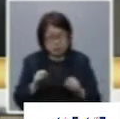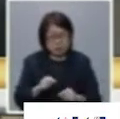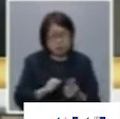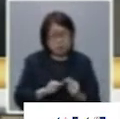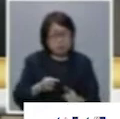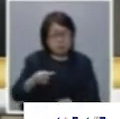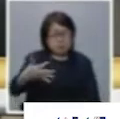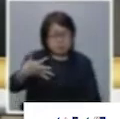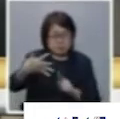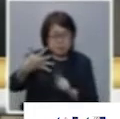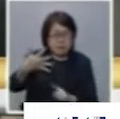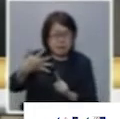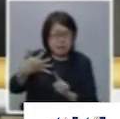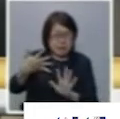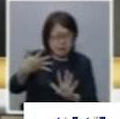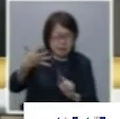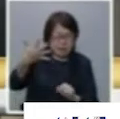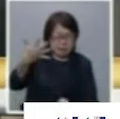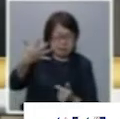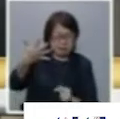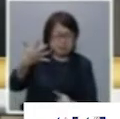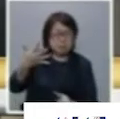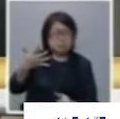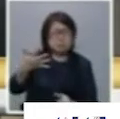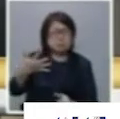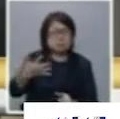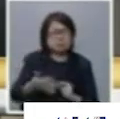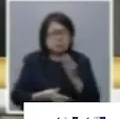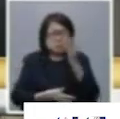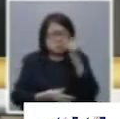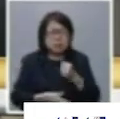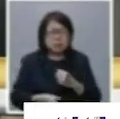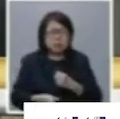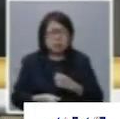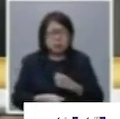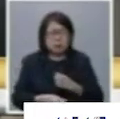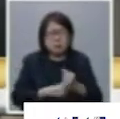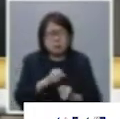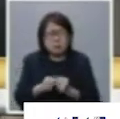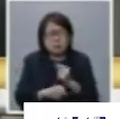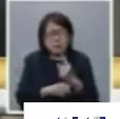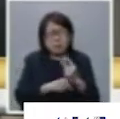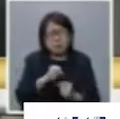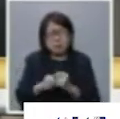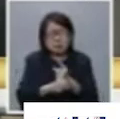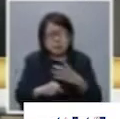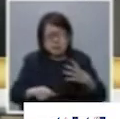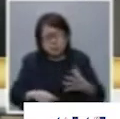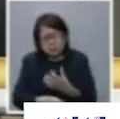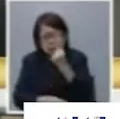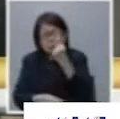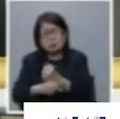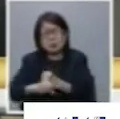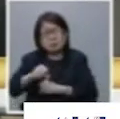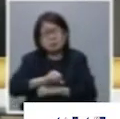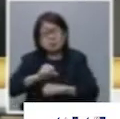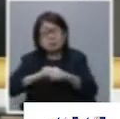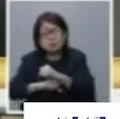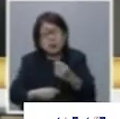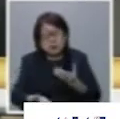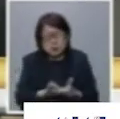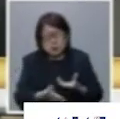ครับเราจำเป็นต้องชดเชยค่าก่อสร้างทุกปีครับอันนี้คือการสูญเปล่าของงบประมา